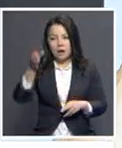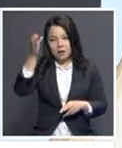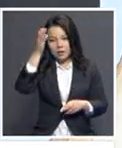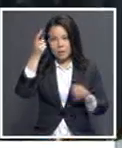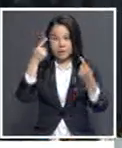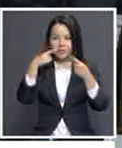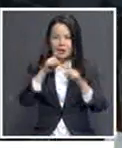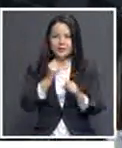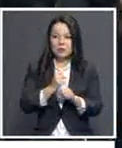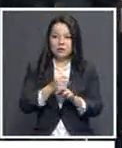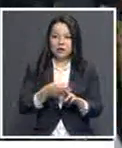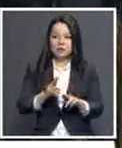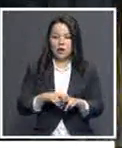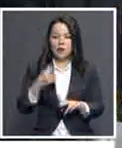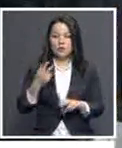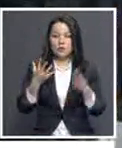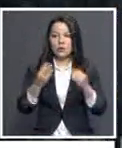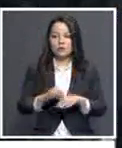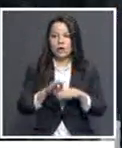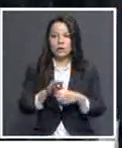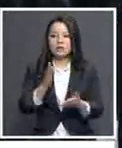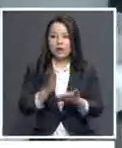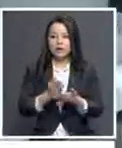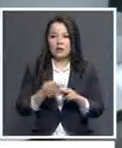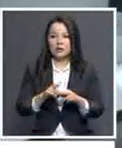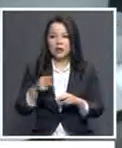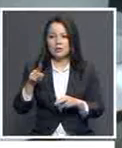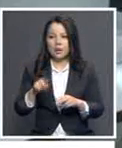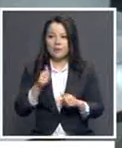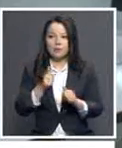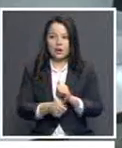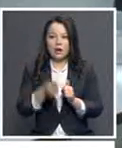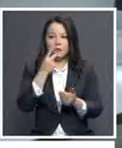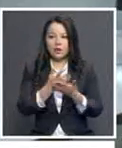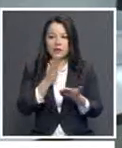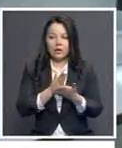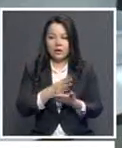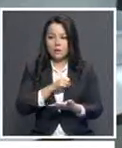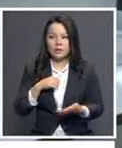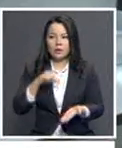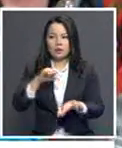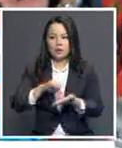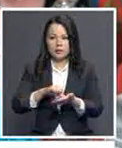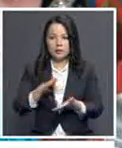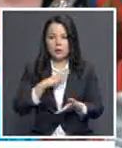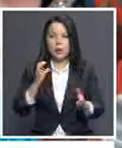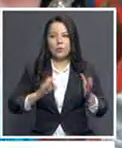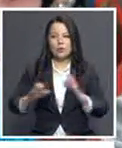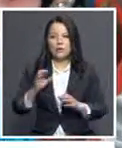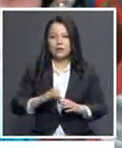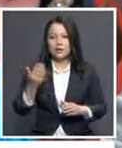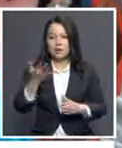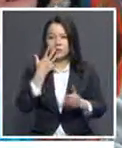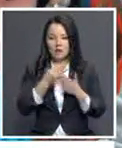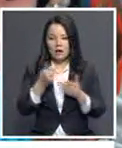жаңа жетістіктері ұсынылған жарыс 3 күнге созылады. Барлық номинация бойынша топ жарған ең мықтыларға Сүлеймен Демирель университетінің 100%-дық мемлекеттік